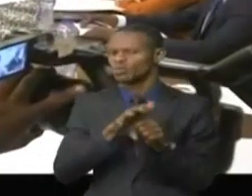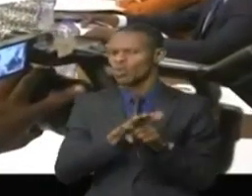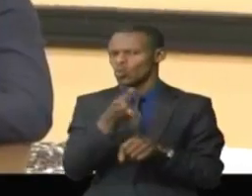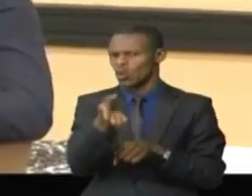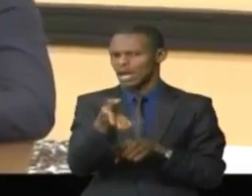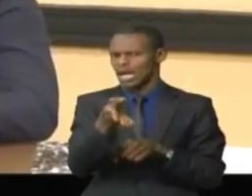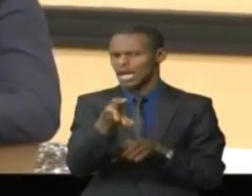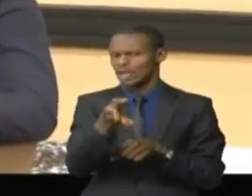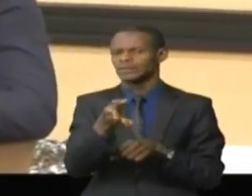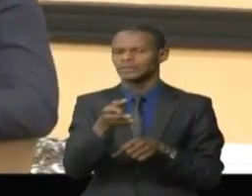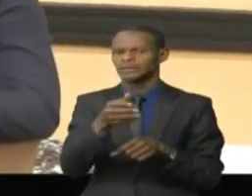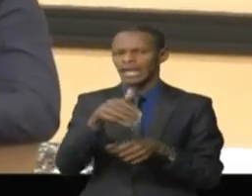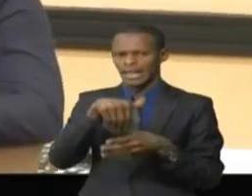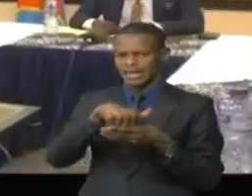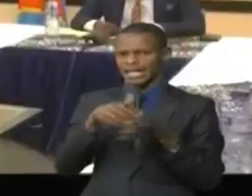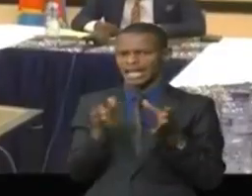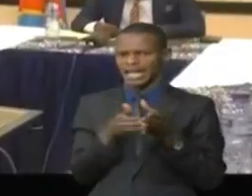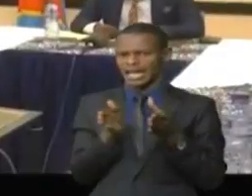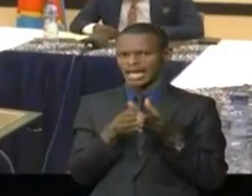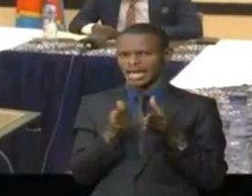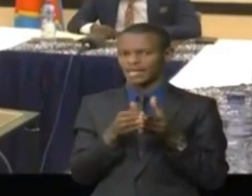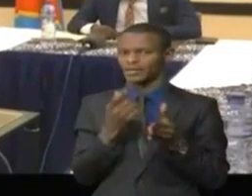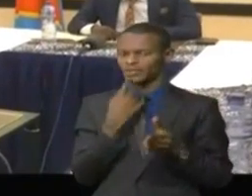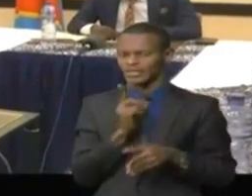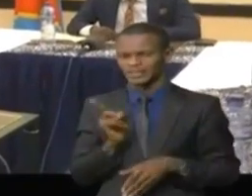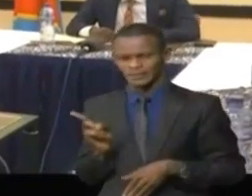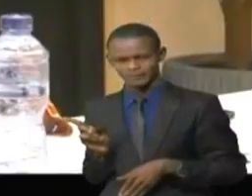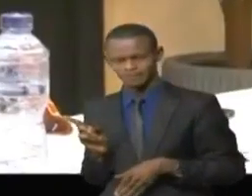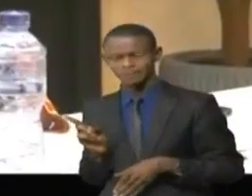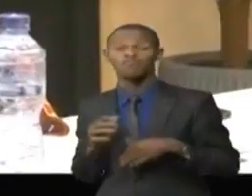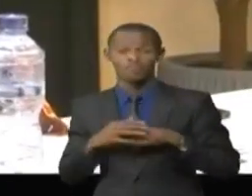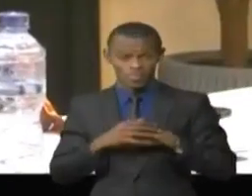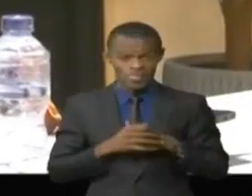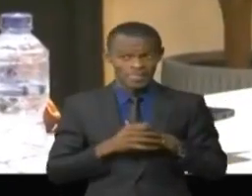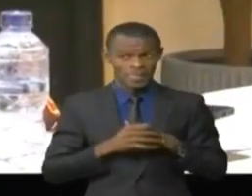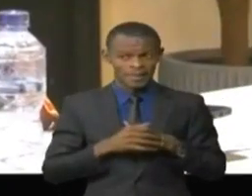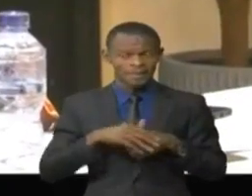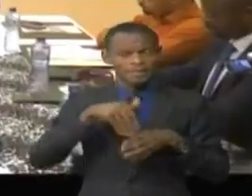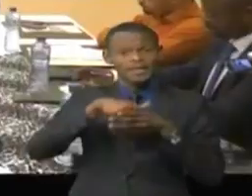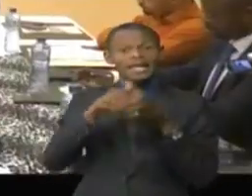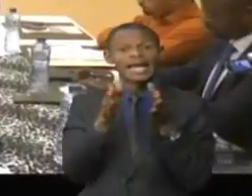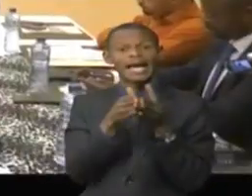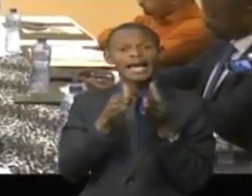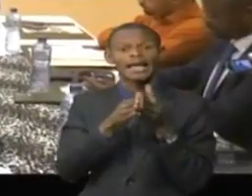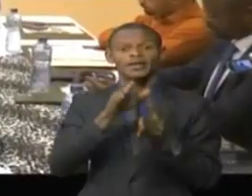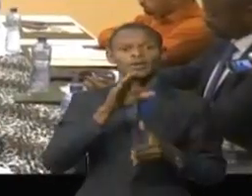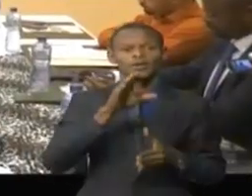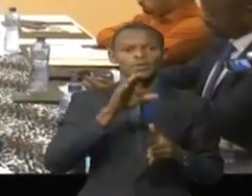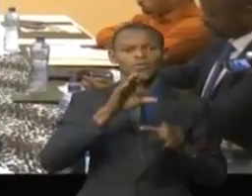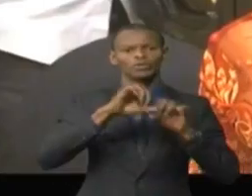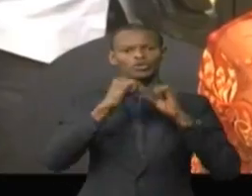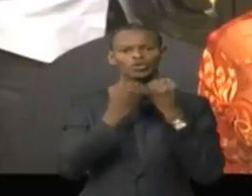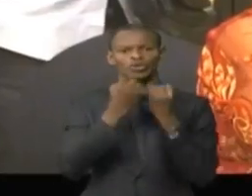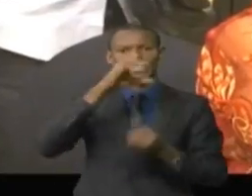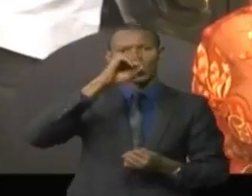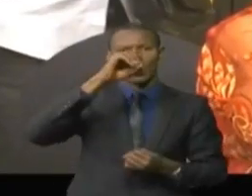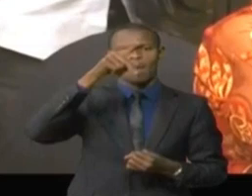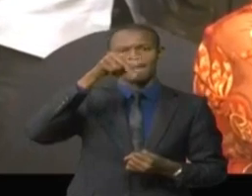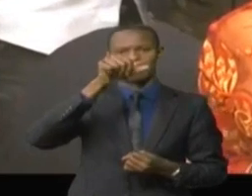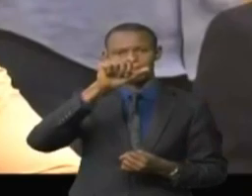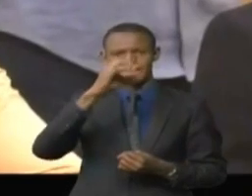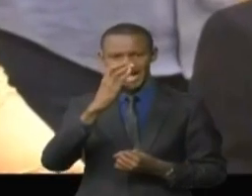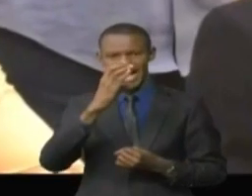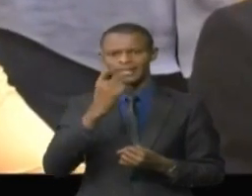Congo, son président Moukem Kengechai a fait état des lieux de cet établissement qui prouve d'énormes difficultés financières pour